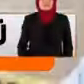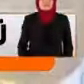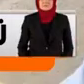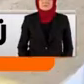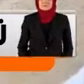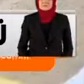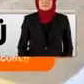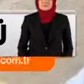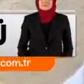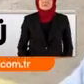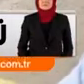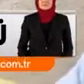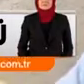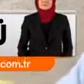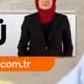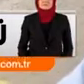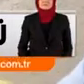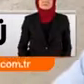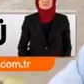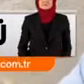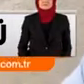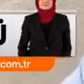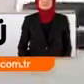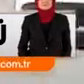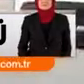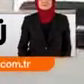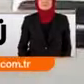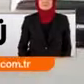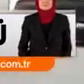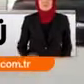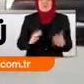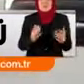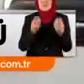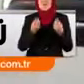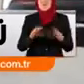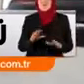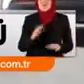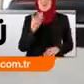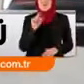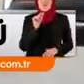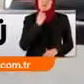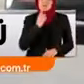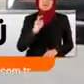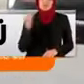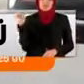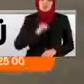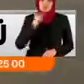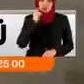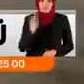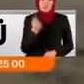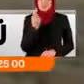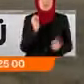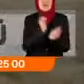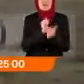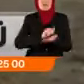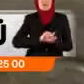bu aşkı araya girdi akşam de akşam Alacaktı ama olmadı 11 yıllık husumet bir aileyi yok etti